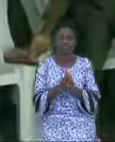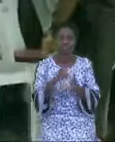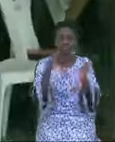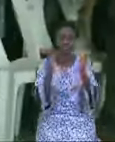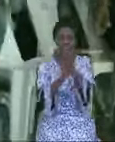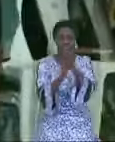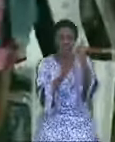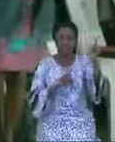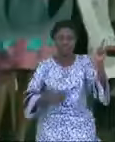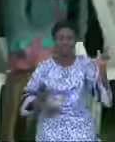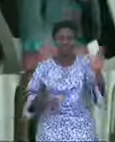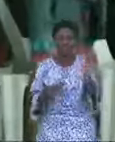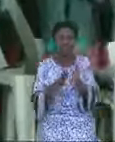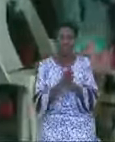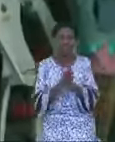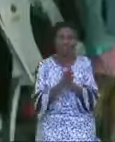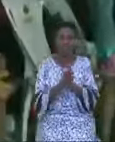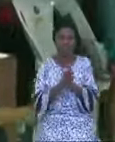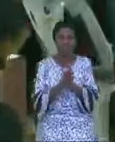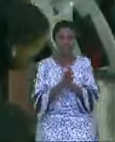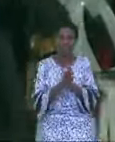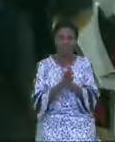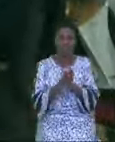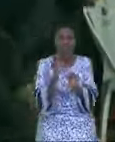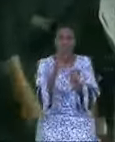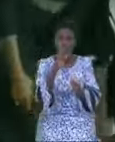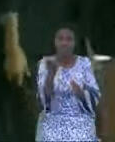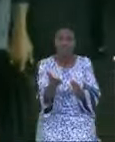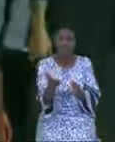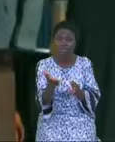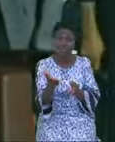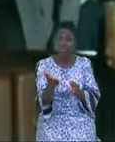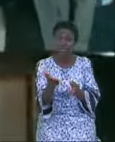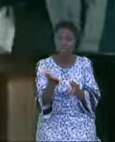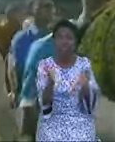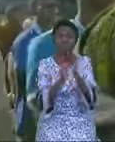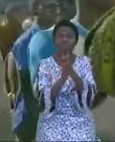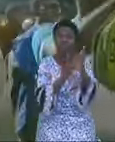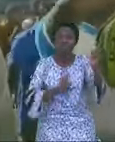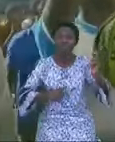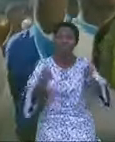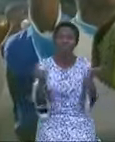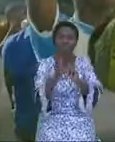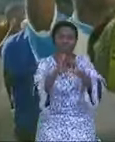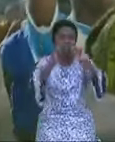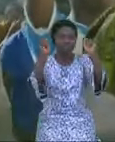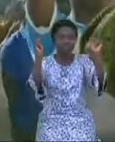gloire à Dieu vous êtes là je dis gloire à Dieu